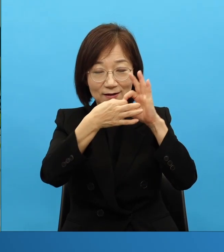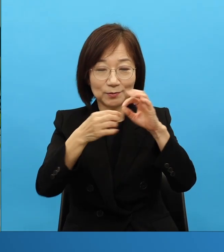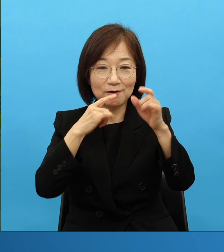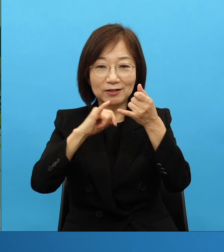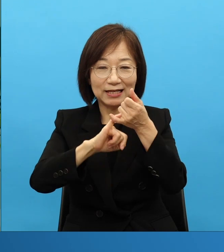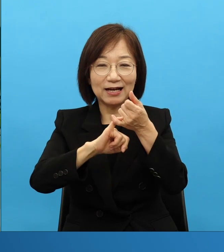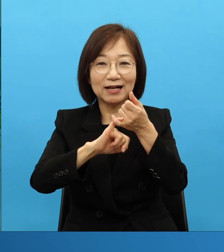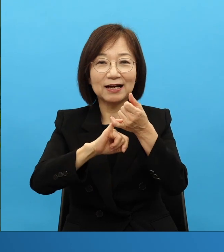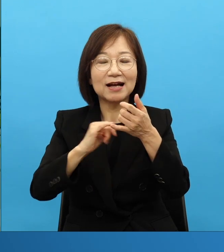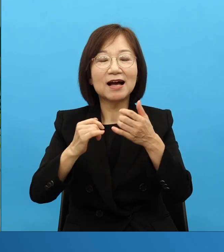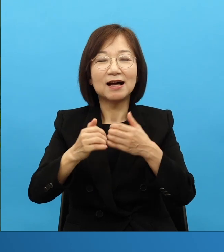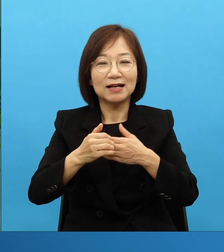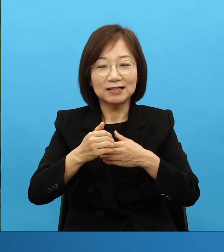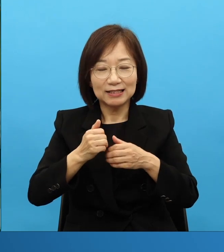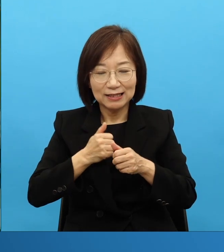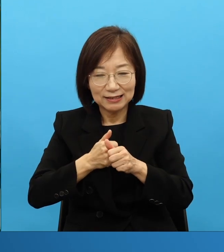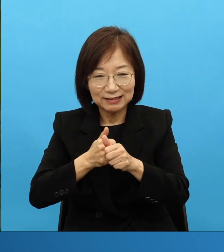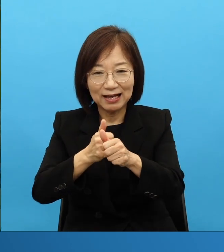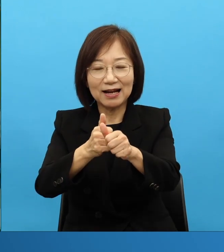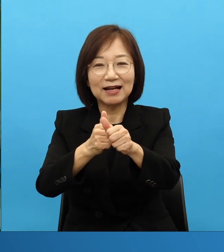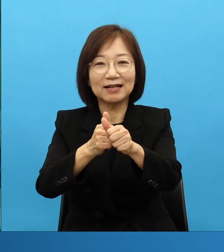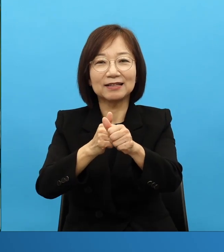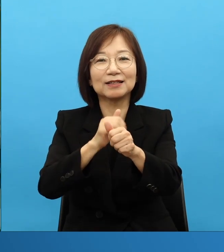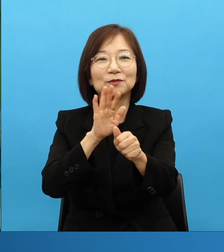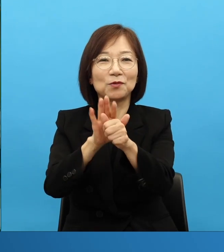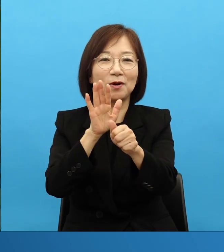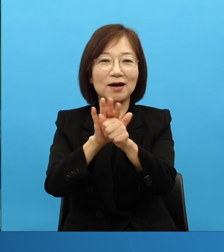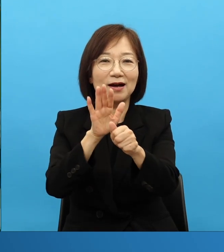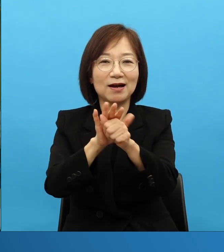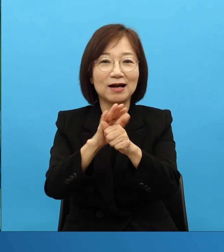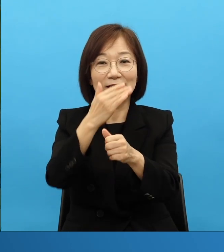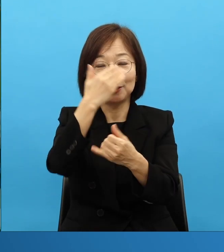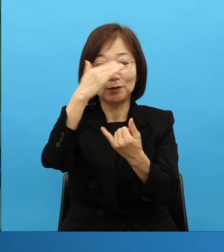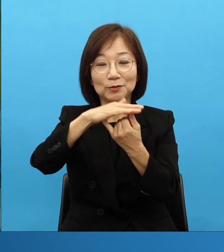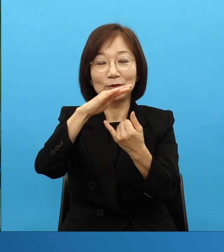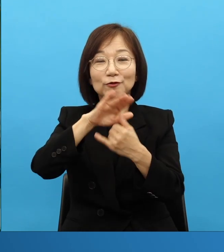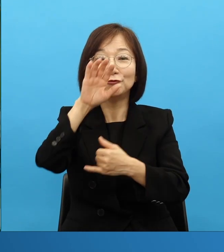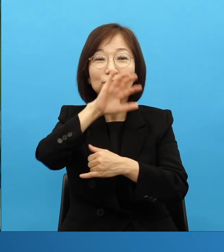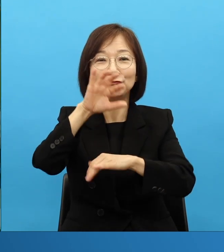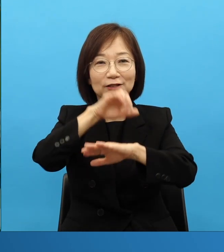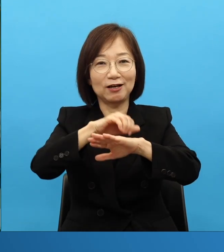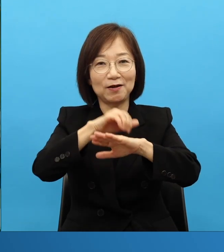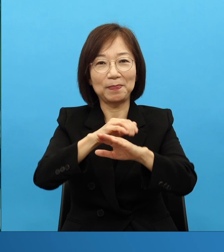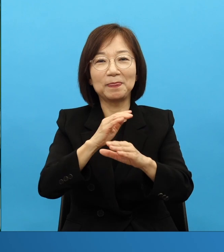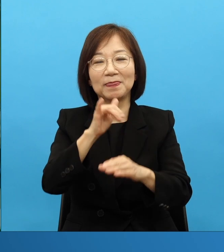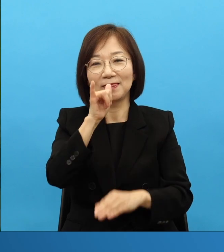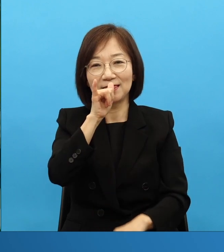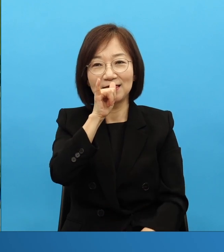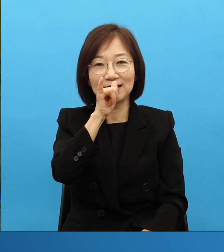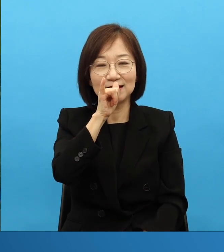언약의 여정을 걷도록 도와주는 청소년 훈련을 하고 있어.